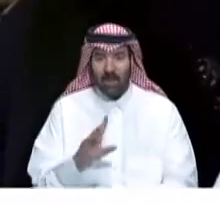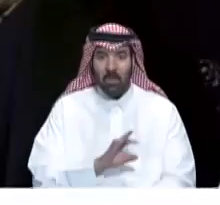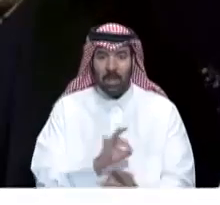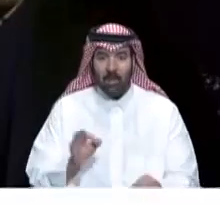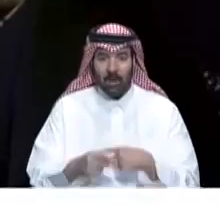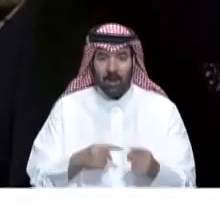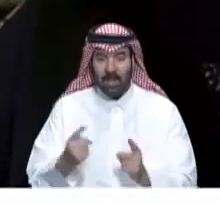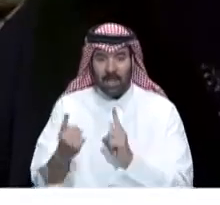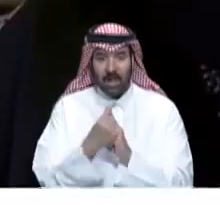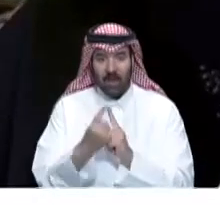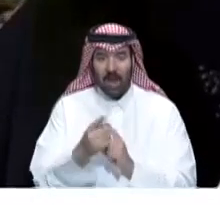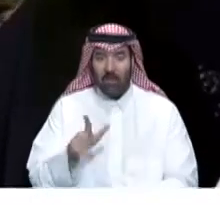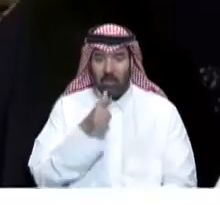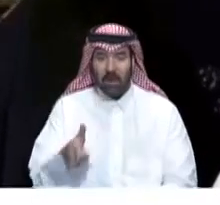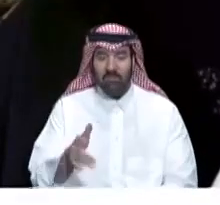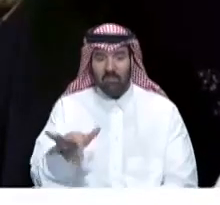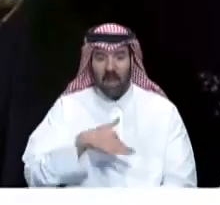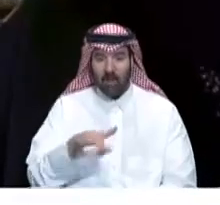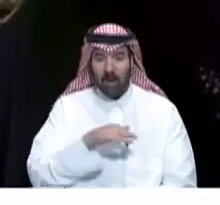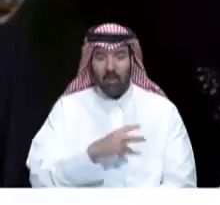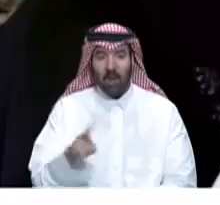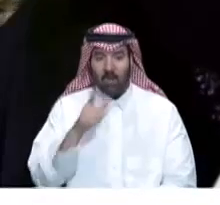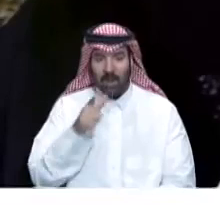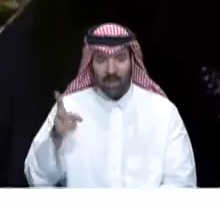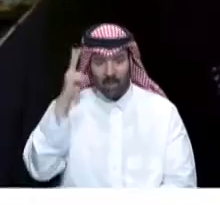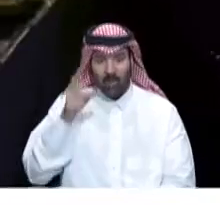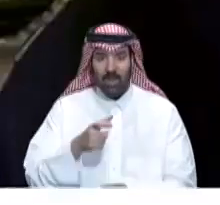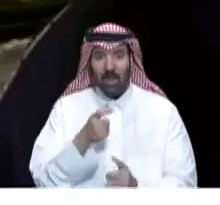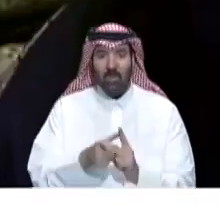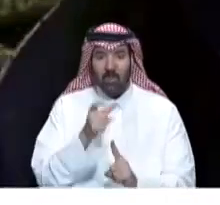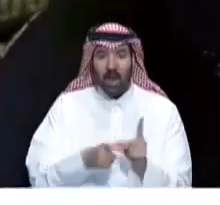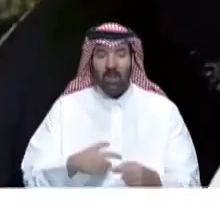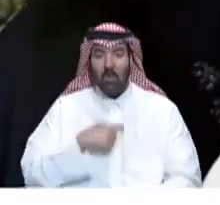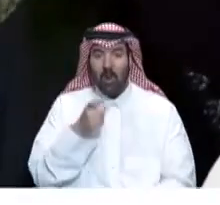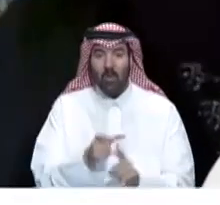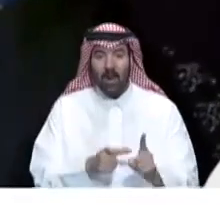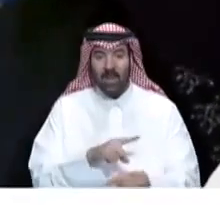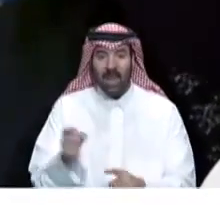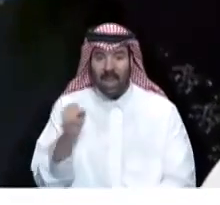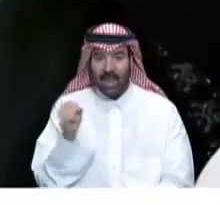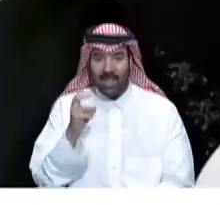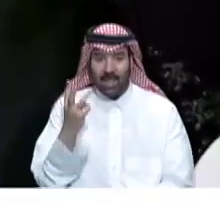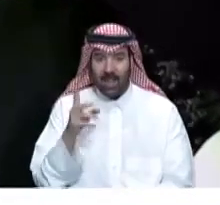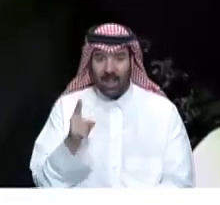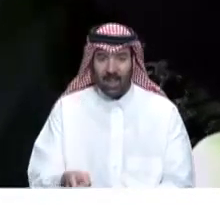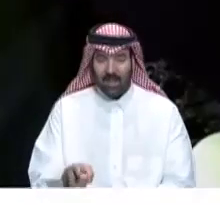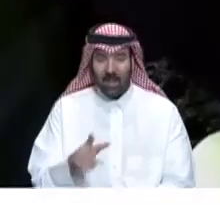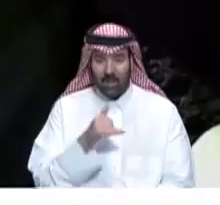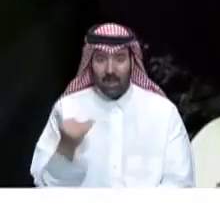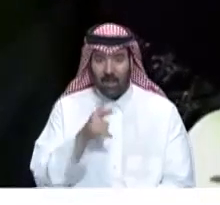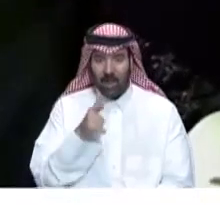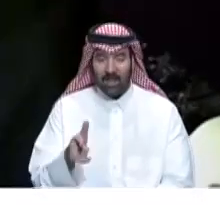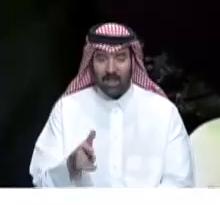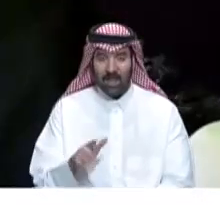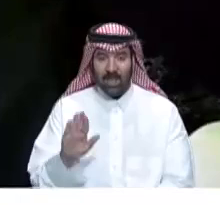والمنتزهات لاستقبال الزوار من المواطنين والمقيمين على مدى ايام العيد الثلاثه. جميل. شك